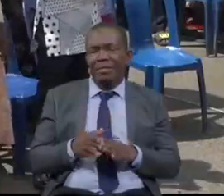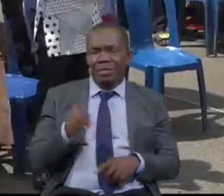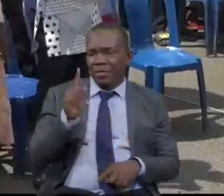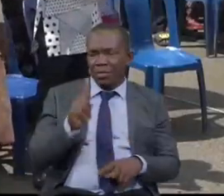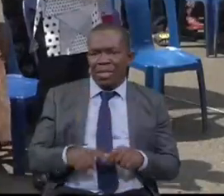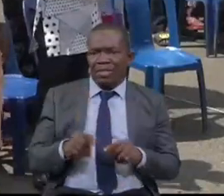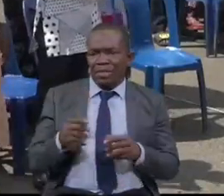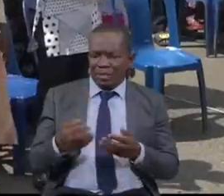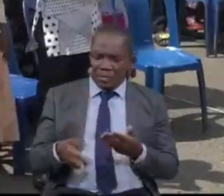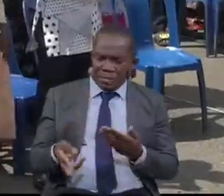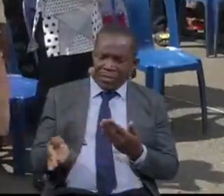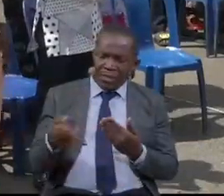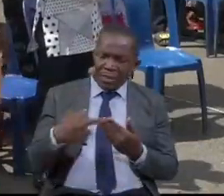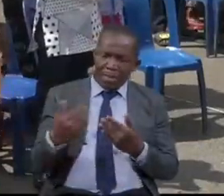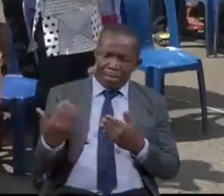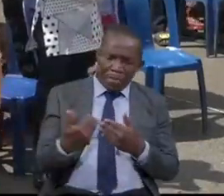Tu ne peux pas rectifier